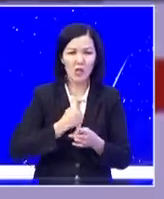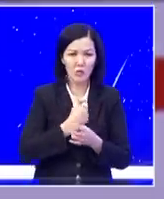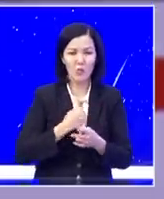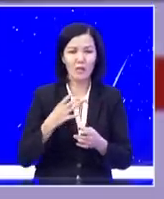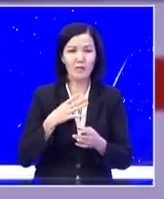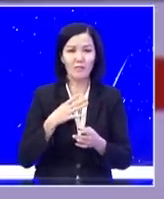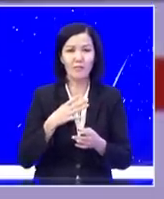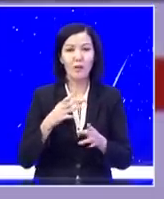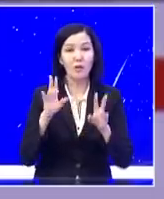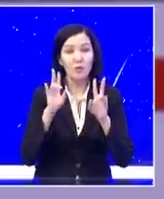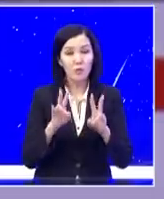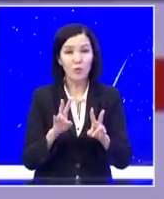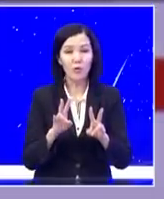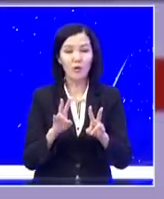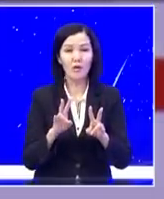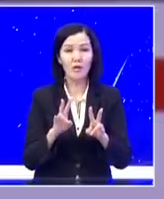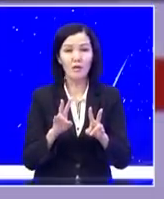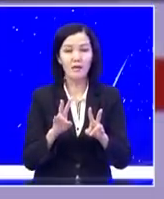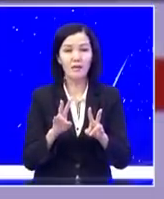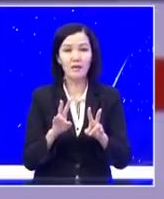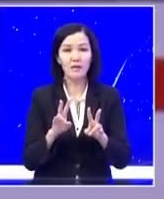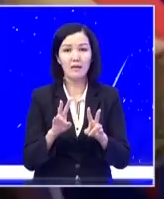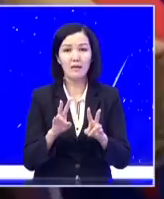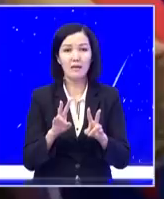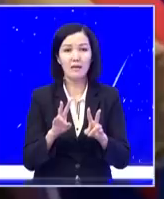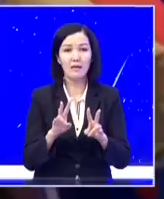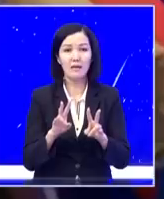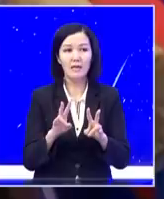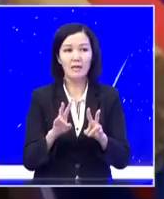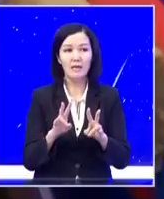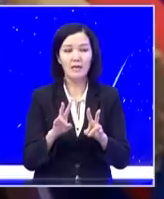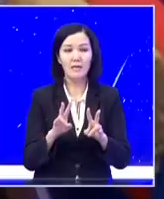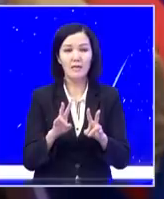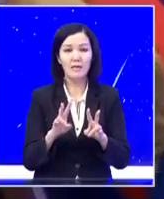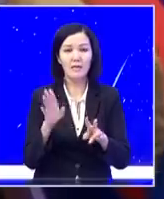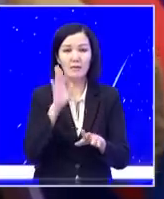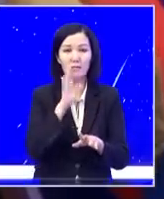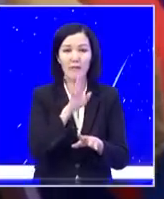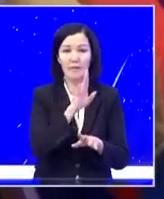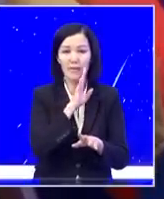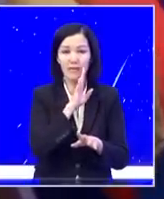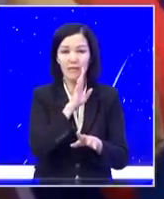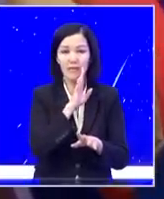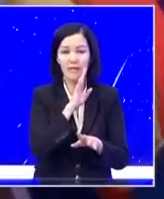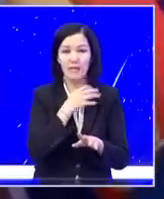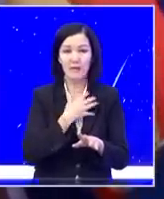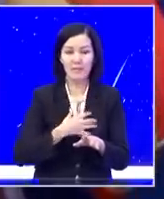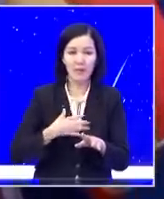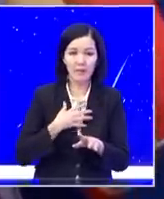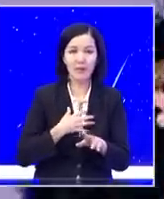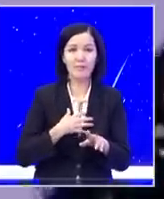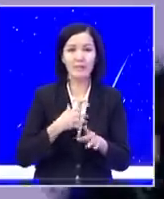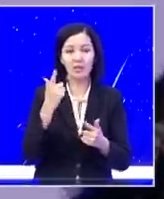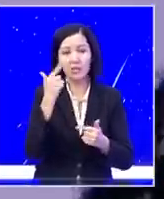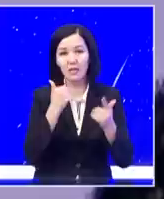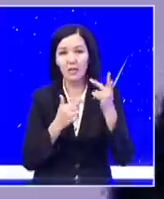қуырдым. Бірақ амалсыздан, рас қой әлия, рас, мына амалсыздан осы мына анаңыздың көз